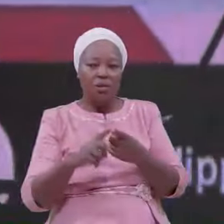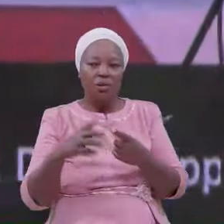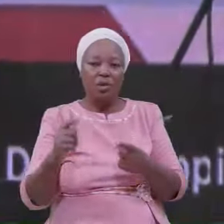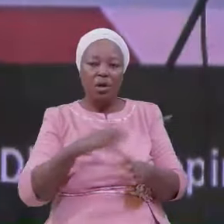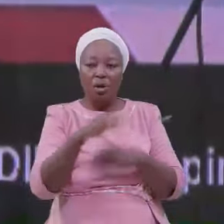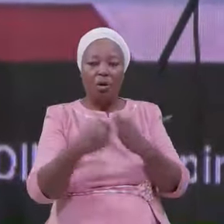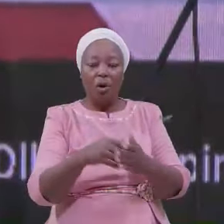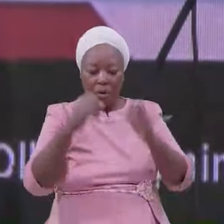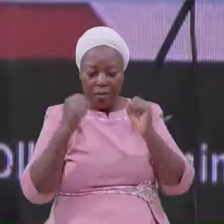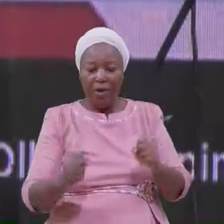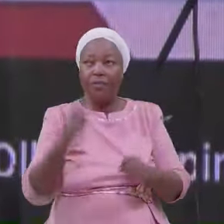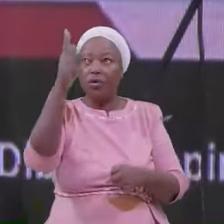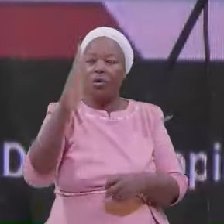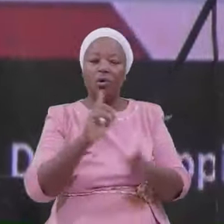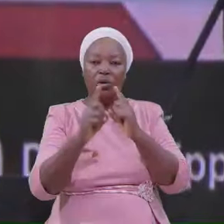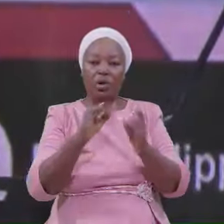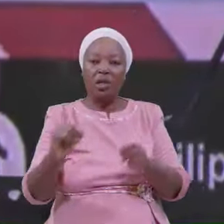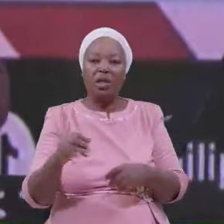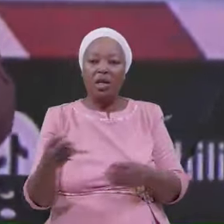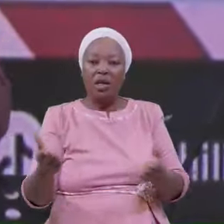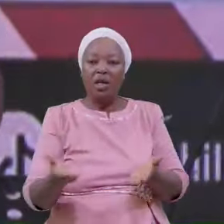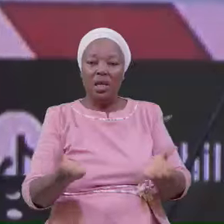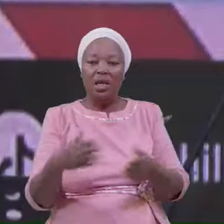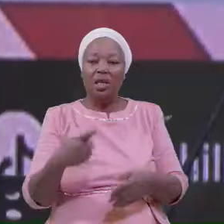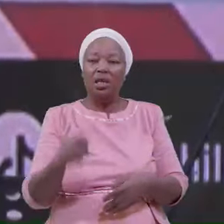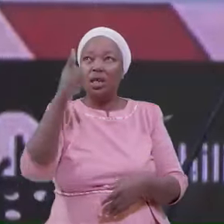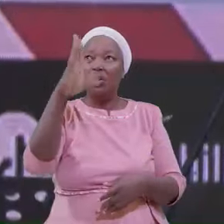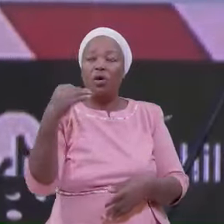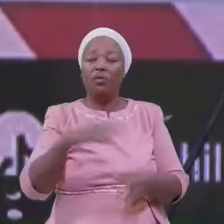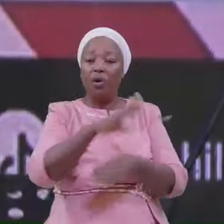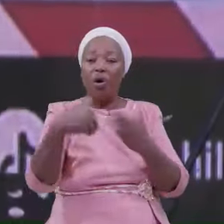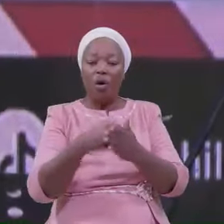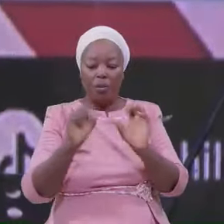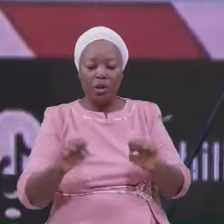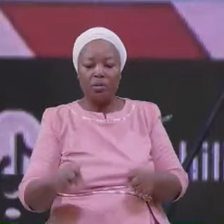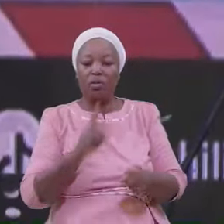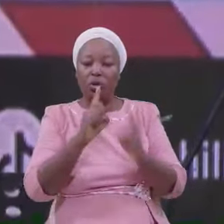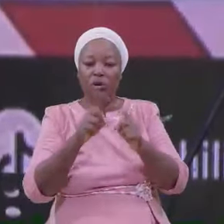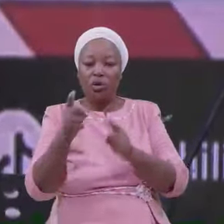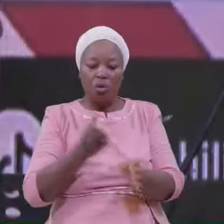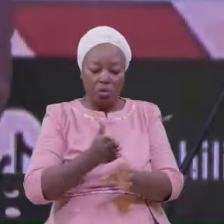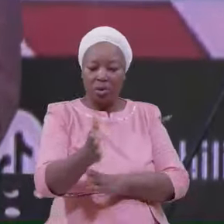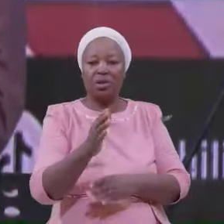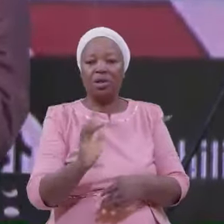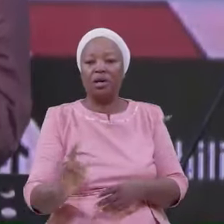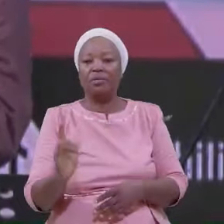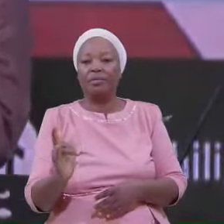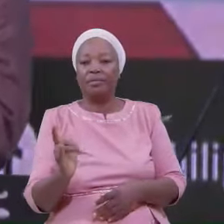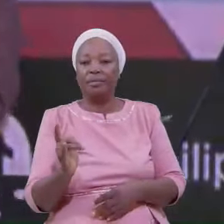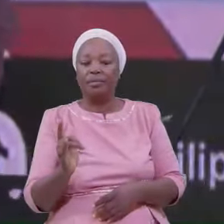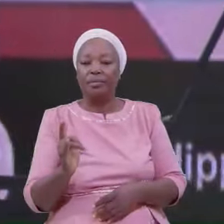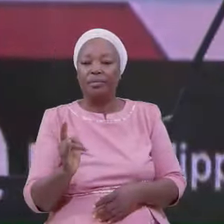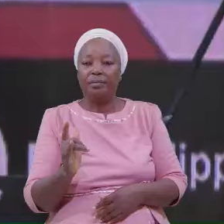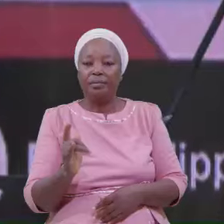the God of all possibility speaking to you directly. Ang Diyos mismo ang nagsasalita sa iyo.